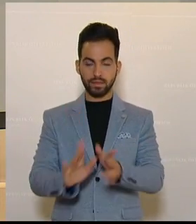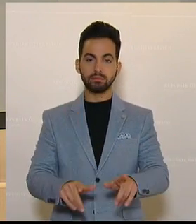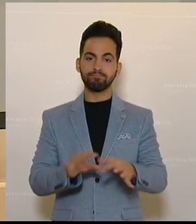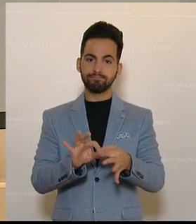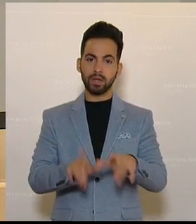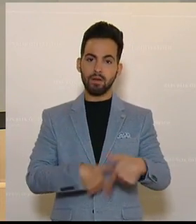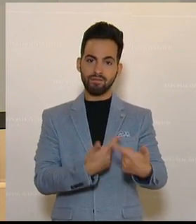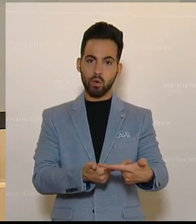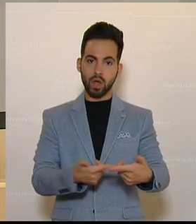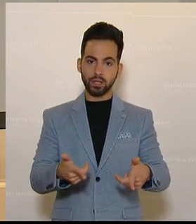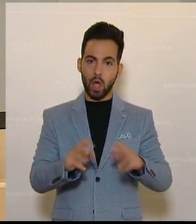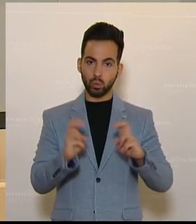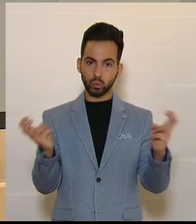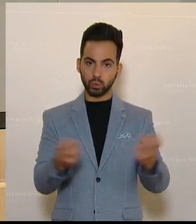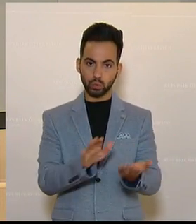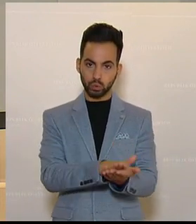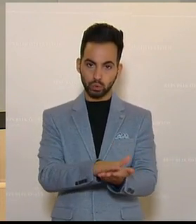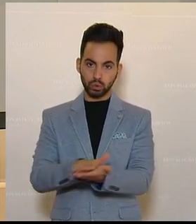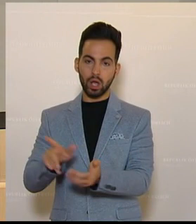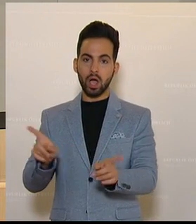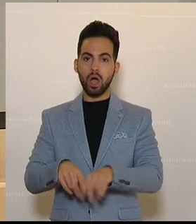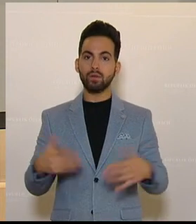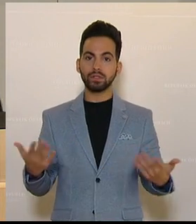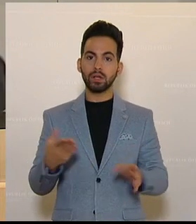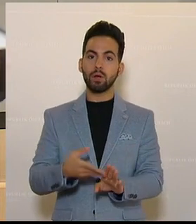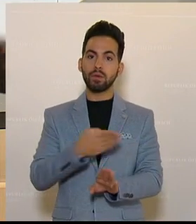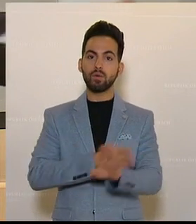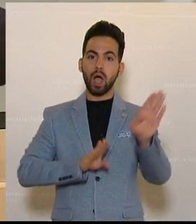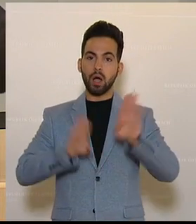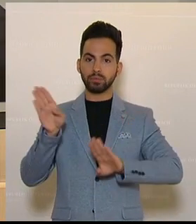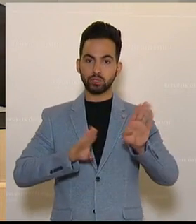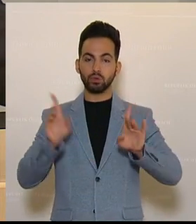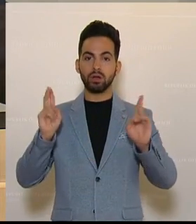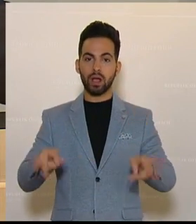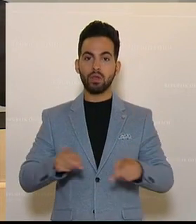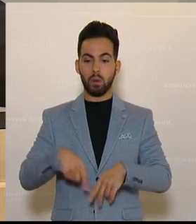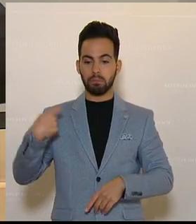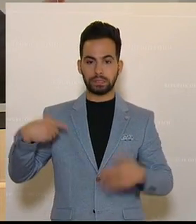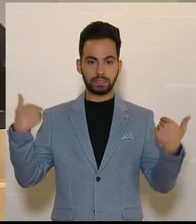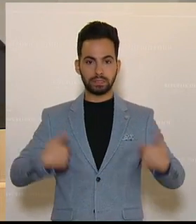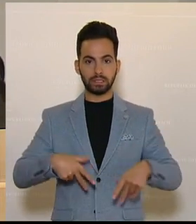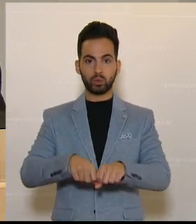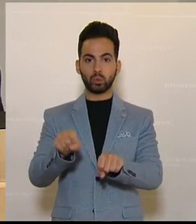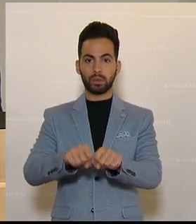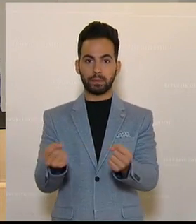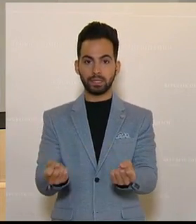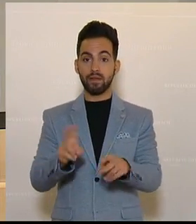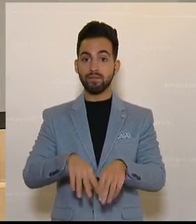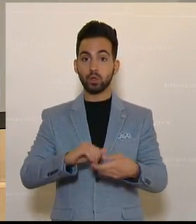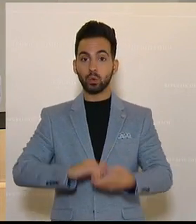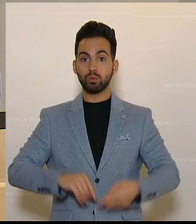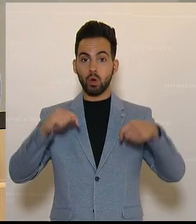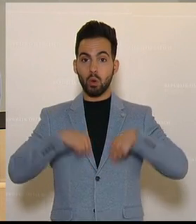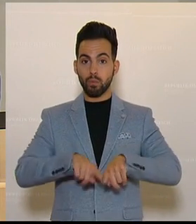eines Ausschusses statt und darüber hinaus kann die Sitzung vor der Abstimmung kurz von den Präsidenten unterbrochen werden, wenn es die